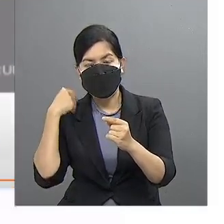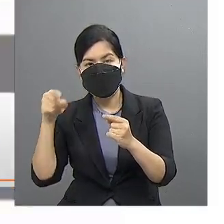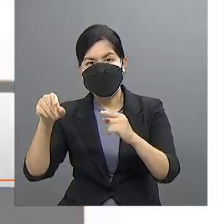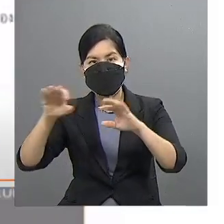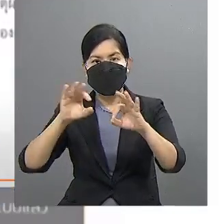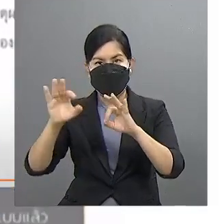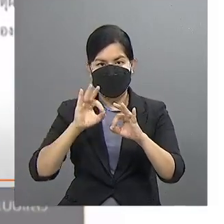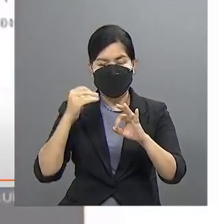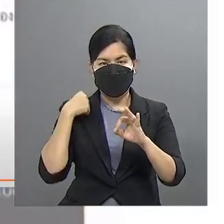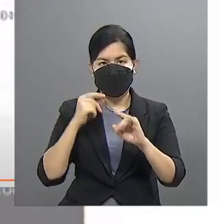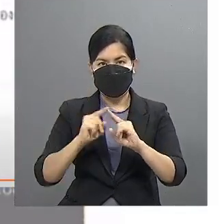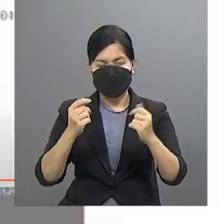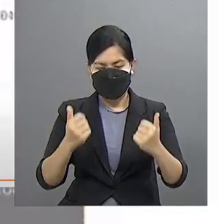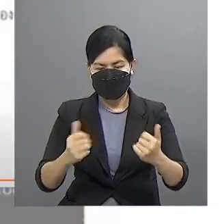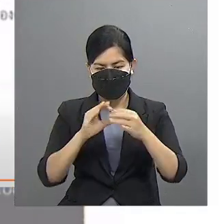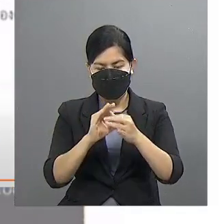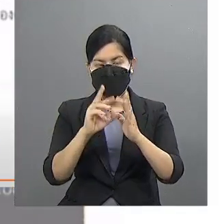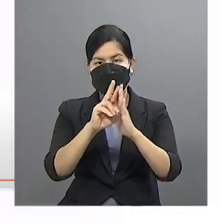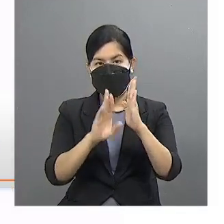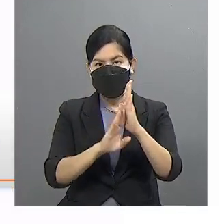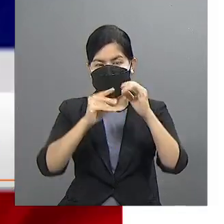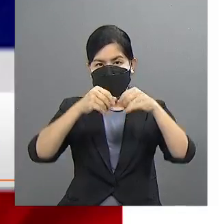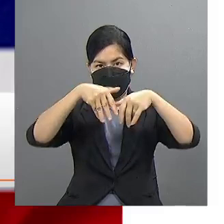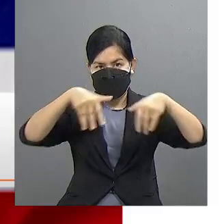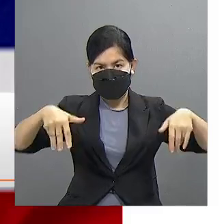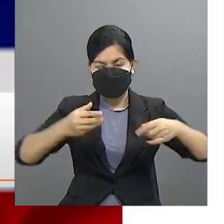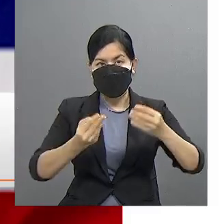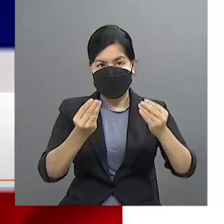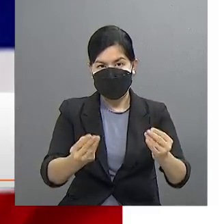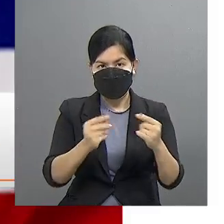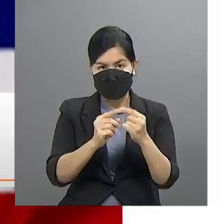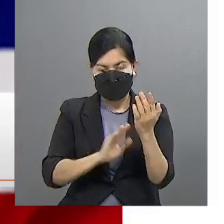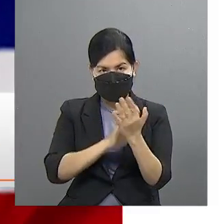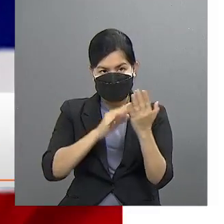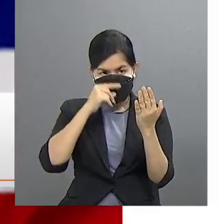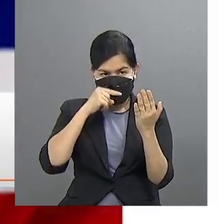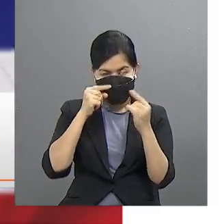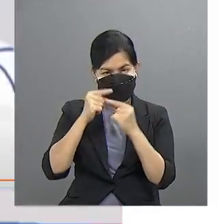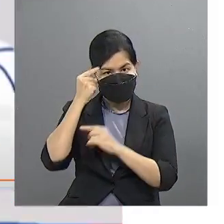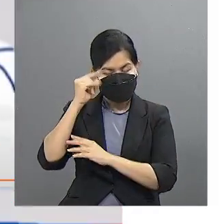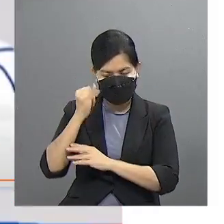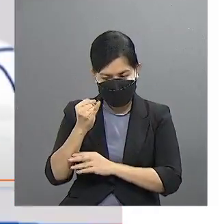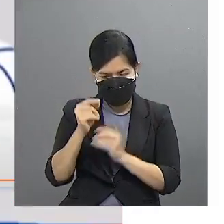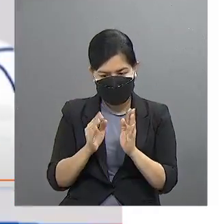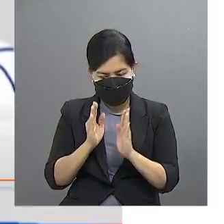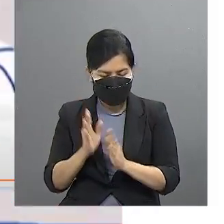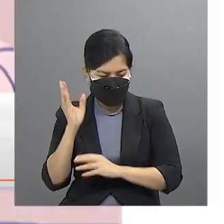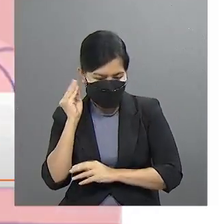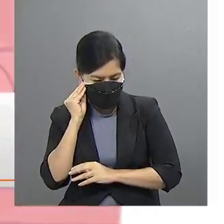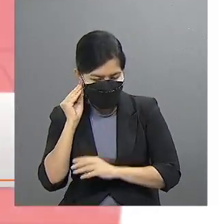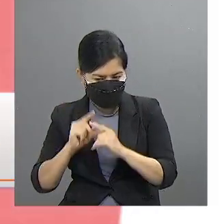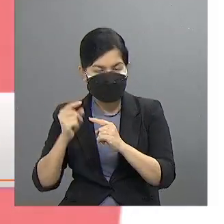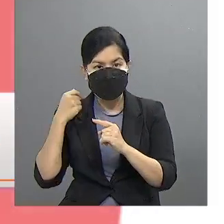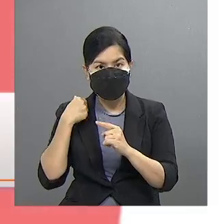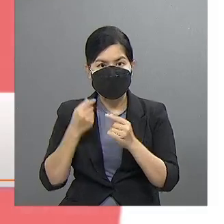ครับให้ประเทศไทยเนี่ยเริ่มรู้จักนักฟังเชิงลึกครับให้คนทั่วไปเริ่มเข้าใจว่าสิ่งนี้คืออะไรเป็นส